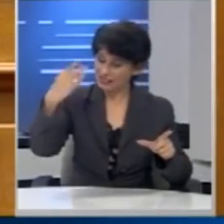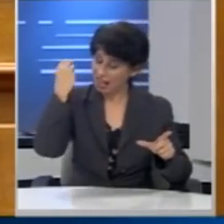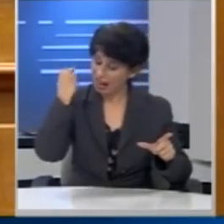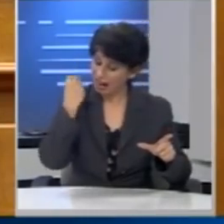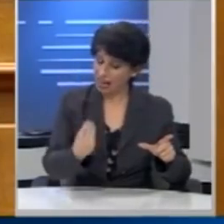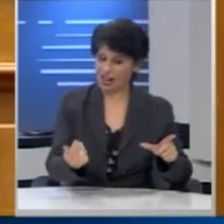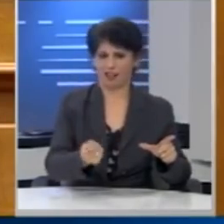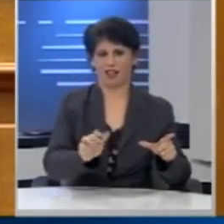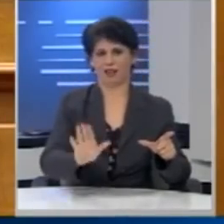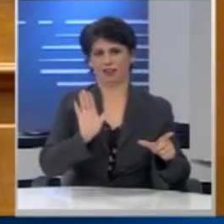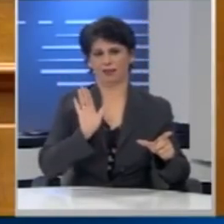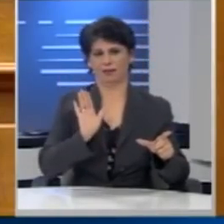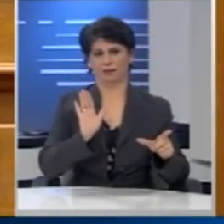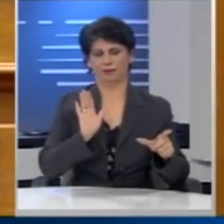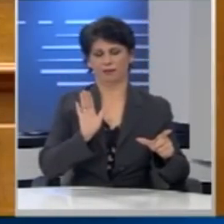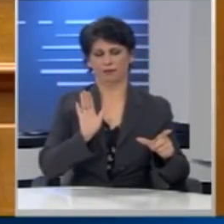καλά κάνατε.